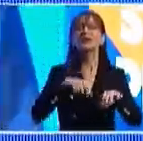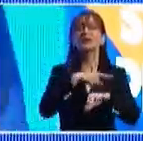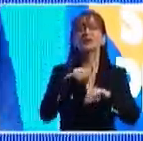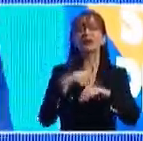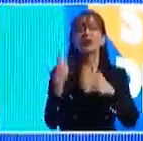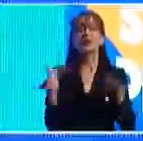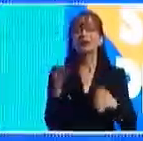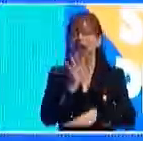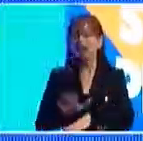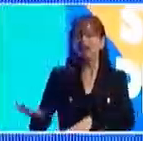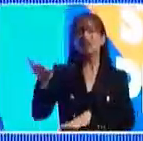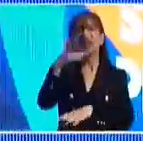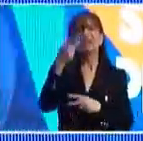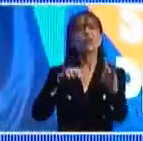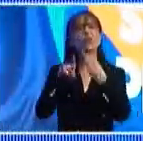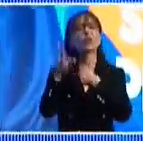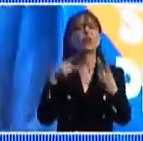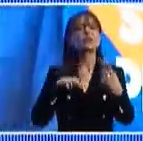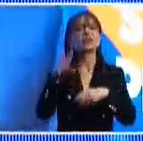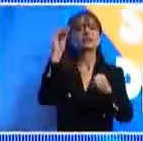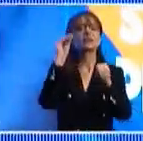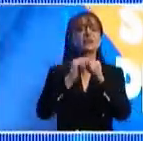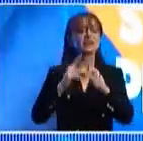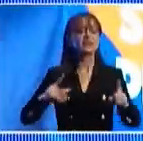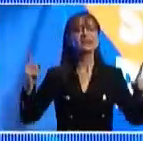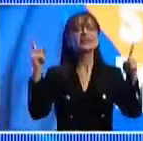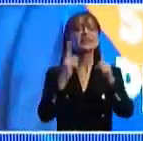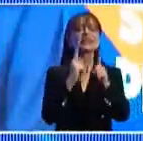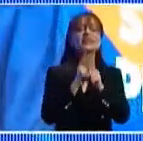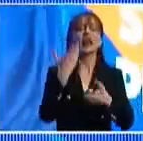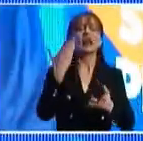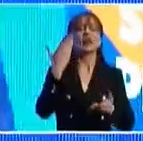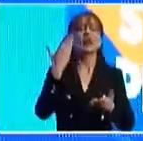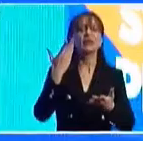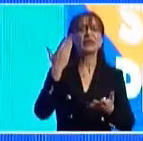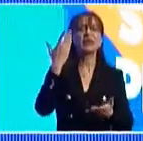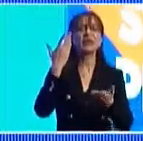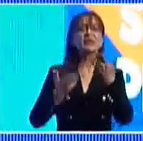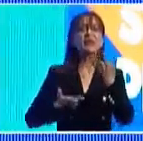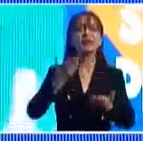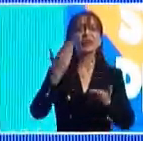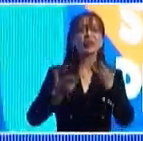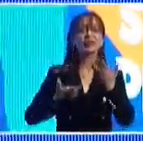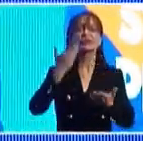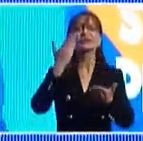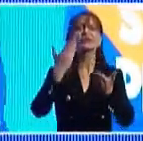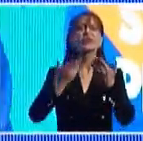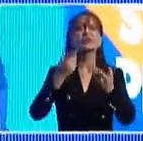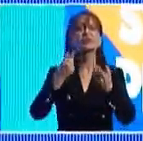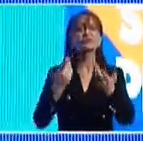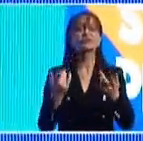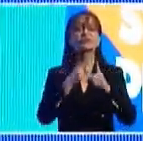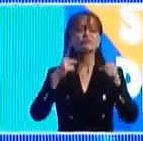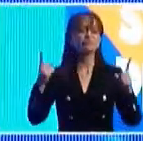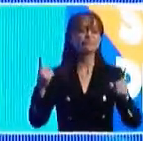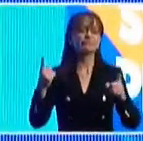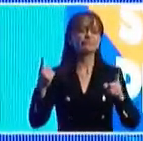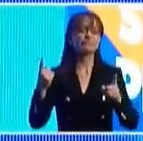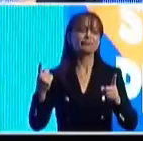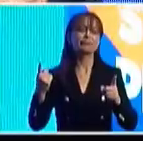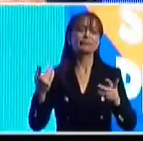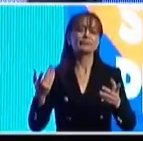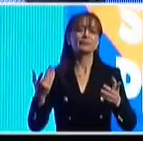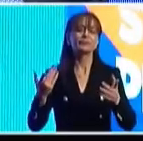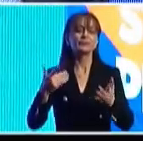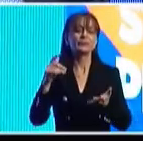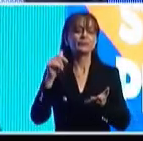bir ulaşım altyapısı için kısa, orta ve uzun vadeli yine bir bakış açısıyla bu projeleri gerçekleştireceğiz.